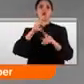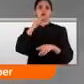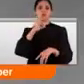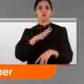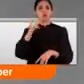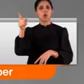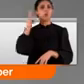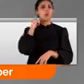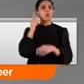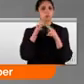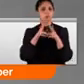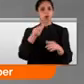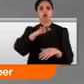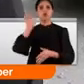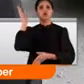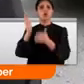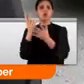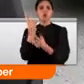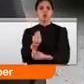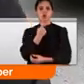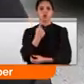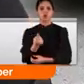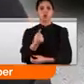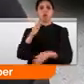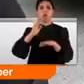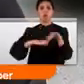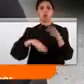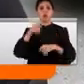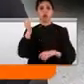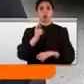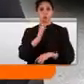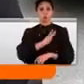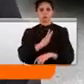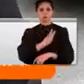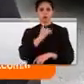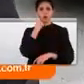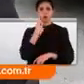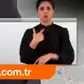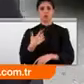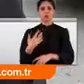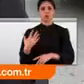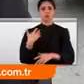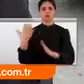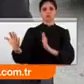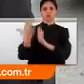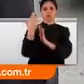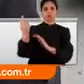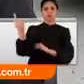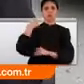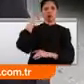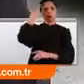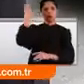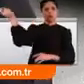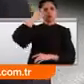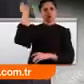kulağı yarılmış, çocukları darp edilmiş. Elinde beyzbol sopasıyla direkt kafama hamle yaptı, kafama vurmaya